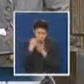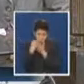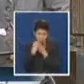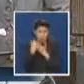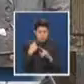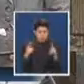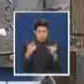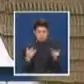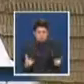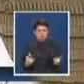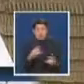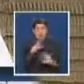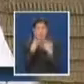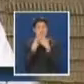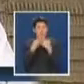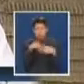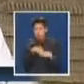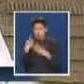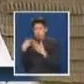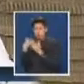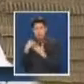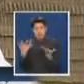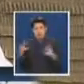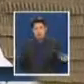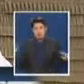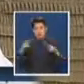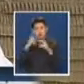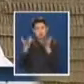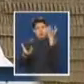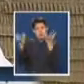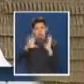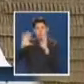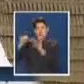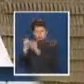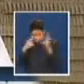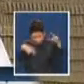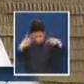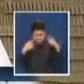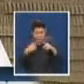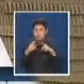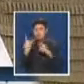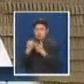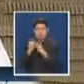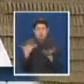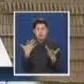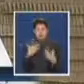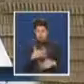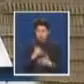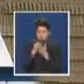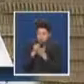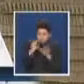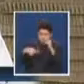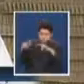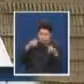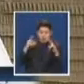างกลุ่มเนี่ยนะฮะพอเราผมให้ทางกระทรวงยุติธรรมเข้าไปตรวจสอบหมดเนี่ยก็ปรากฏว่ามันยังไม่ได้รับการช่วยเหลือแล้วก็เข้าไปดูนะส่วนให้